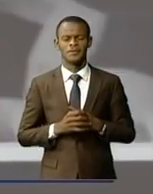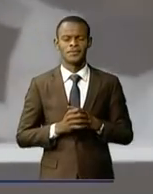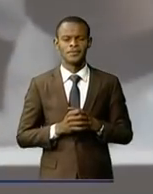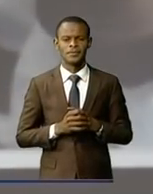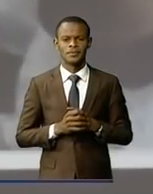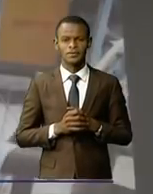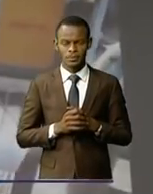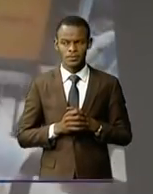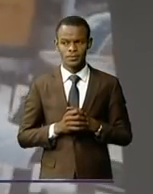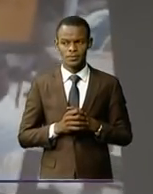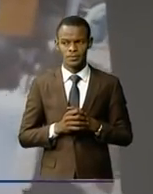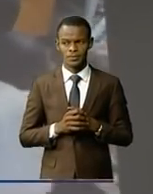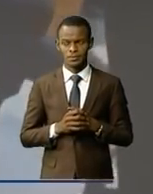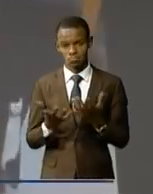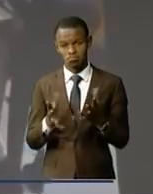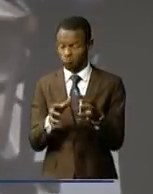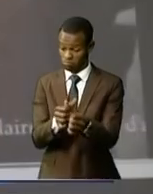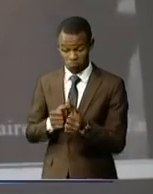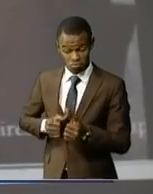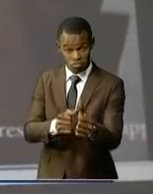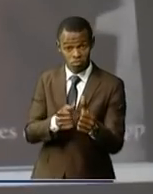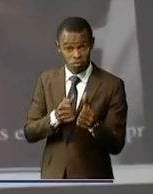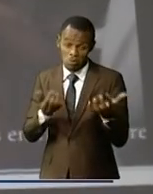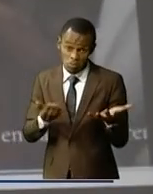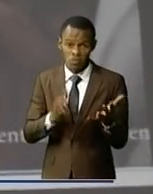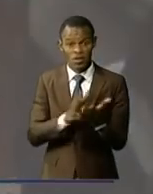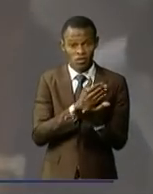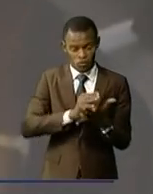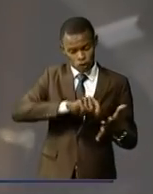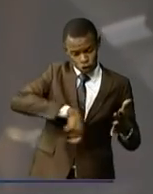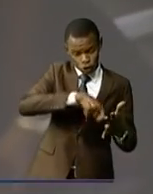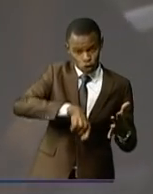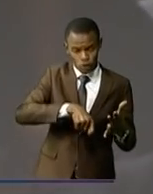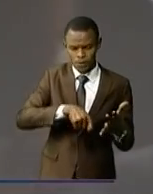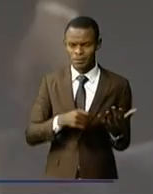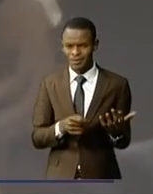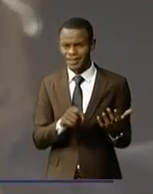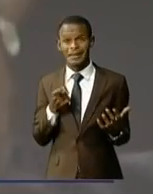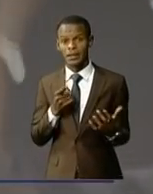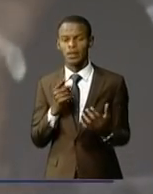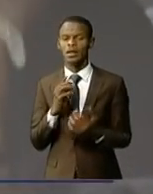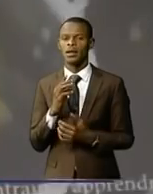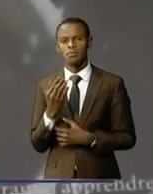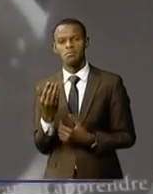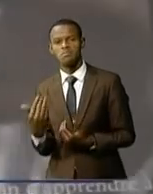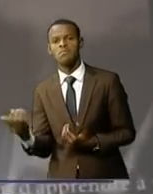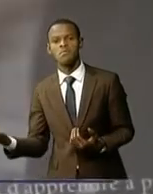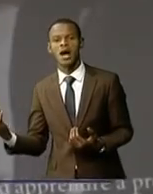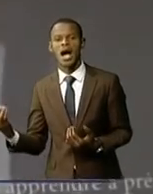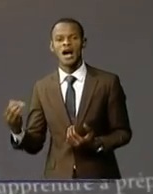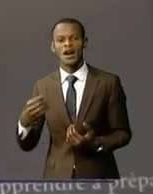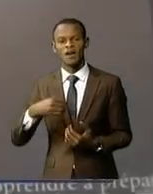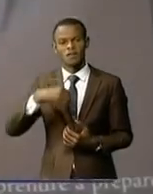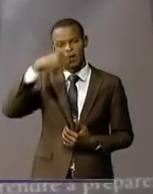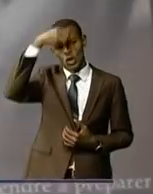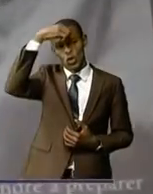ou un crayon, faire la menuiserie ou la cuisine, ce qui paraissait impossible pour ces enfants autistes ou vivant avec autre handicap intellectuel,